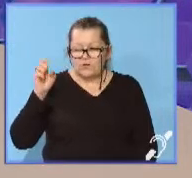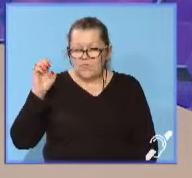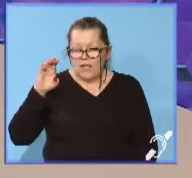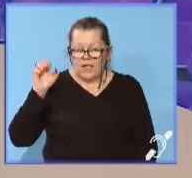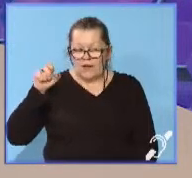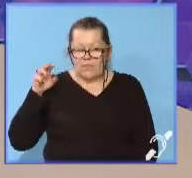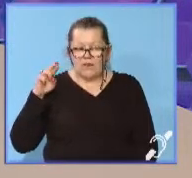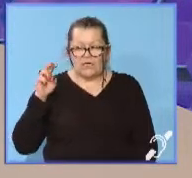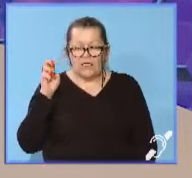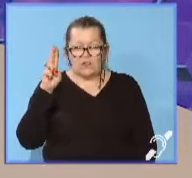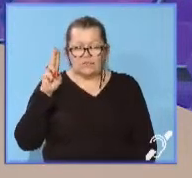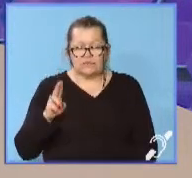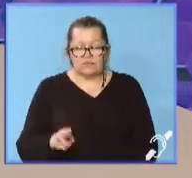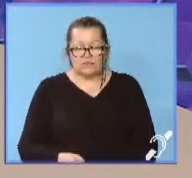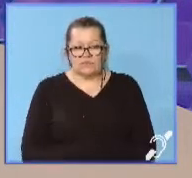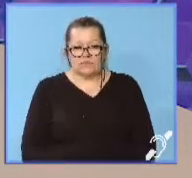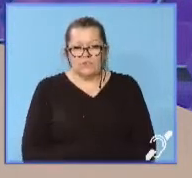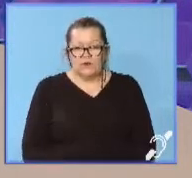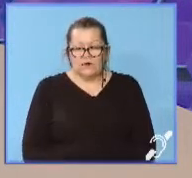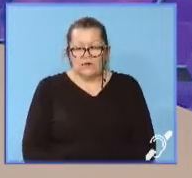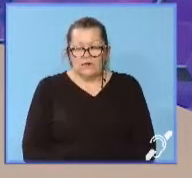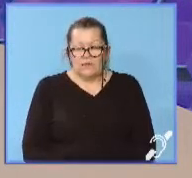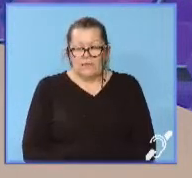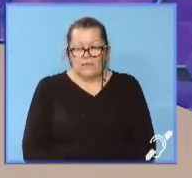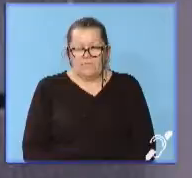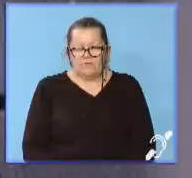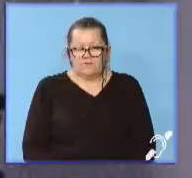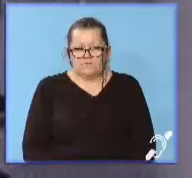literaturii universale pot să